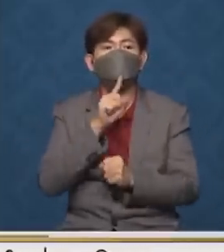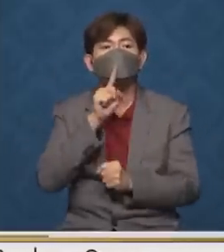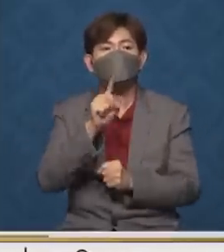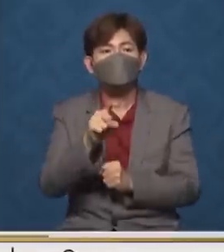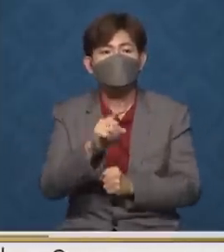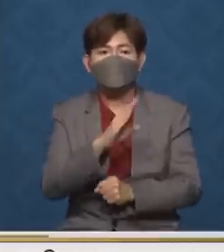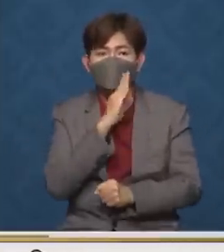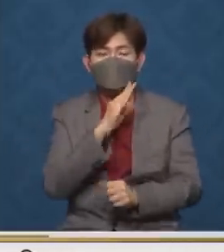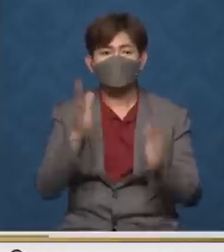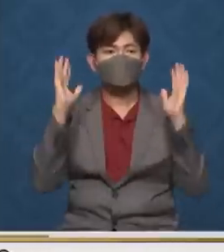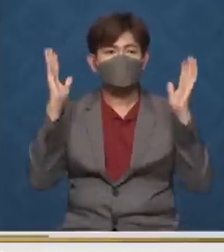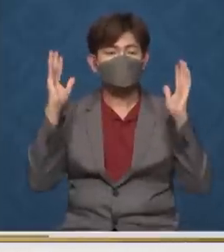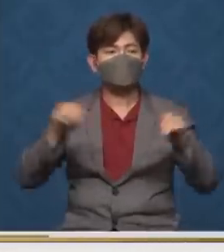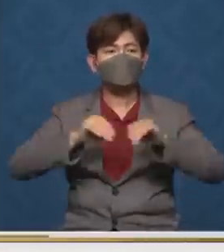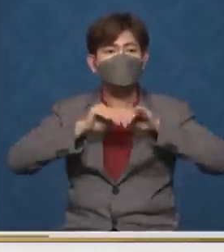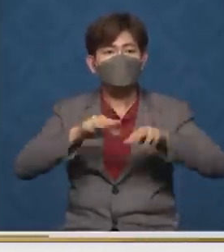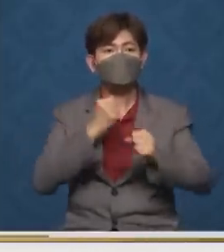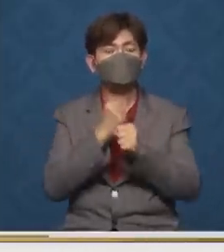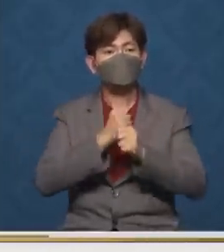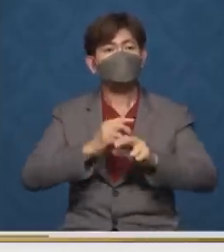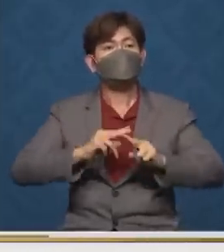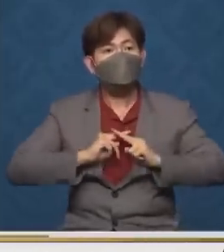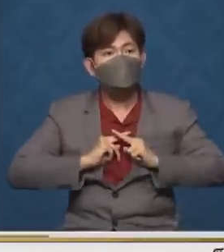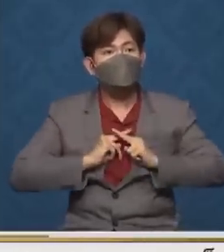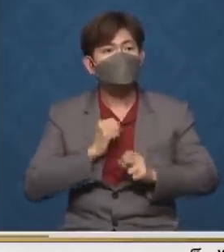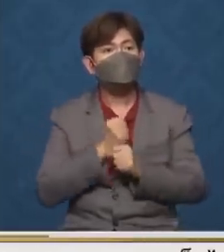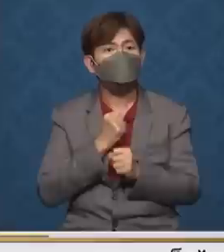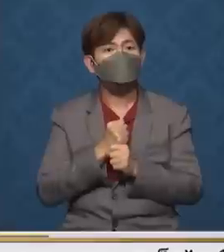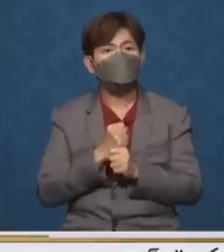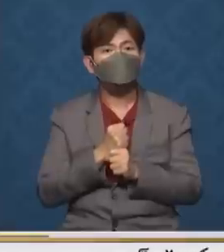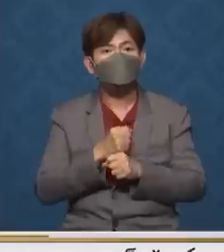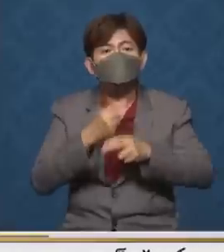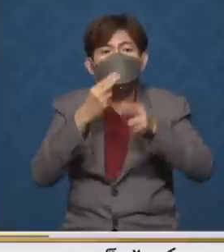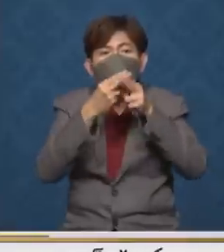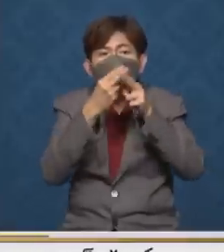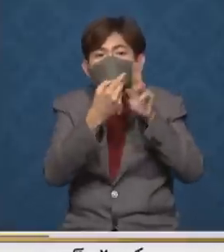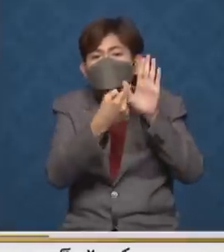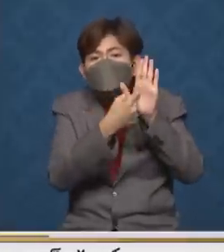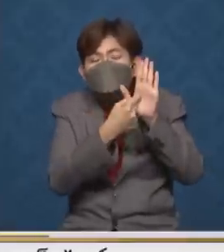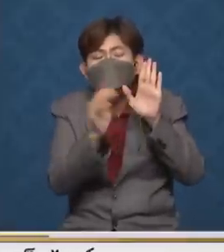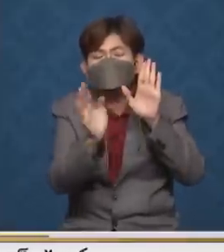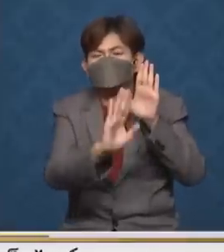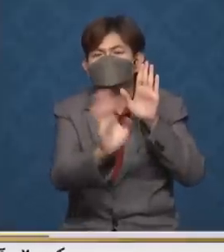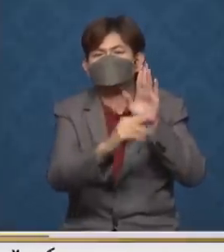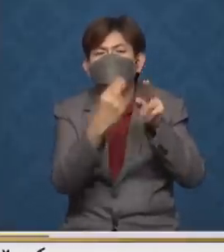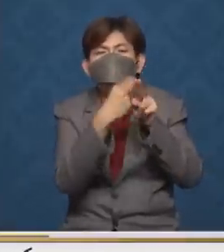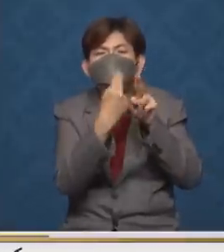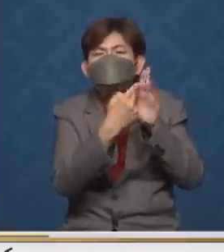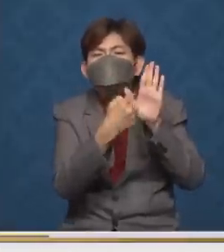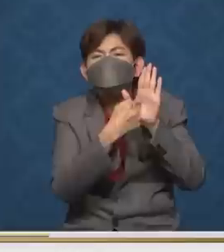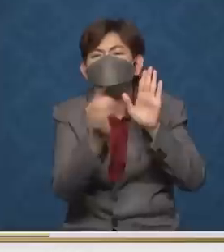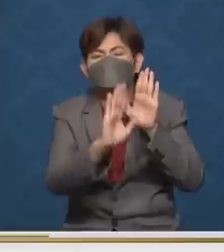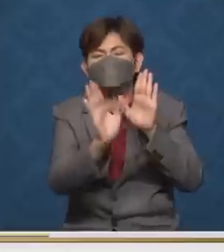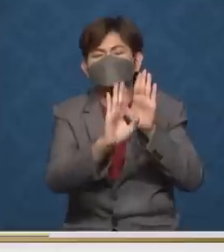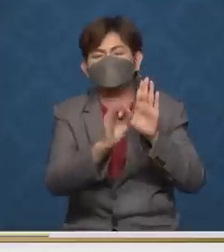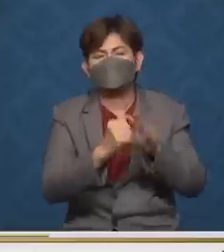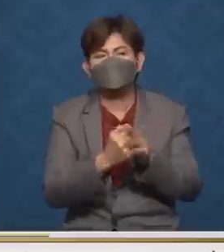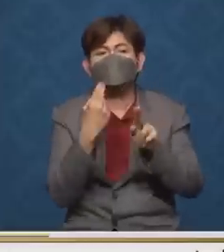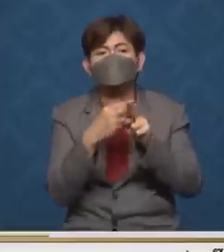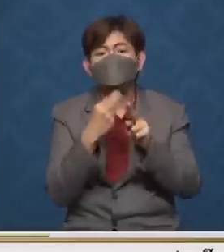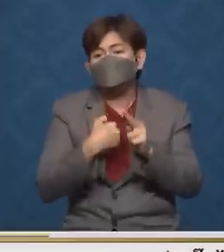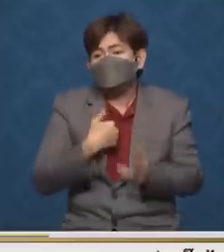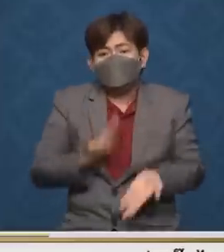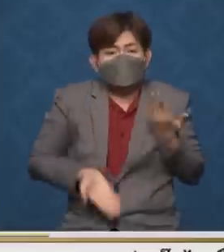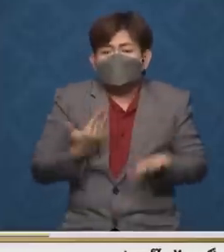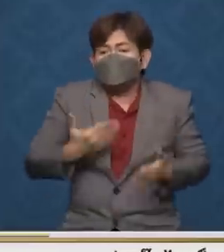ถ้าประชาสัพัญการทำงาน Kimของกรมตัเองเขาไม่ตั้งชื่อเพิแบนี้เขาไม่ตั้งชื่อตามคามส